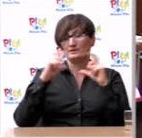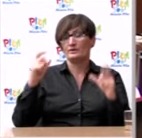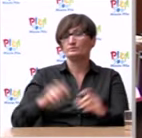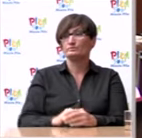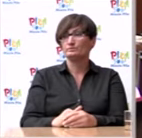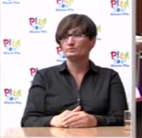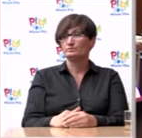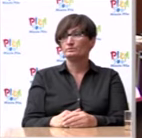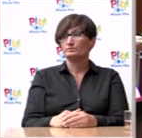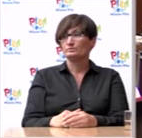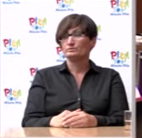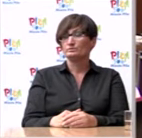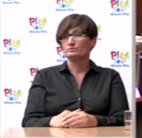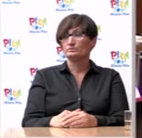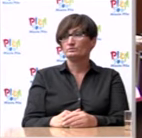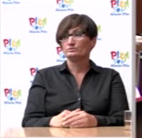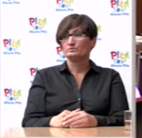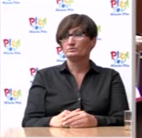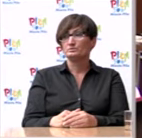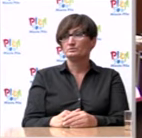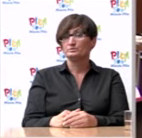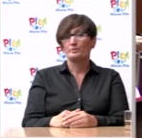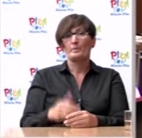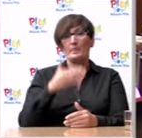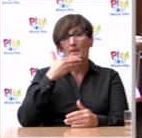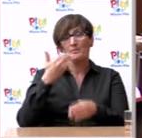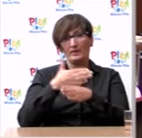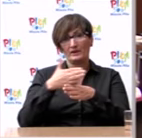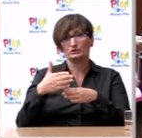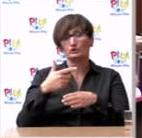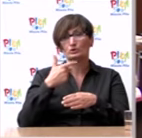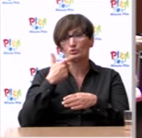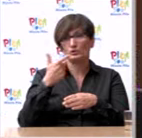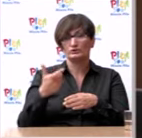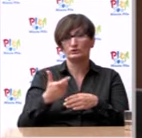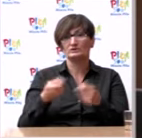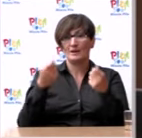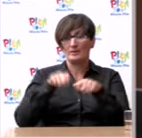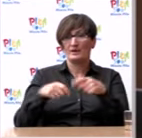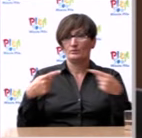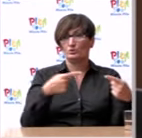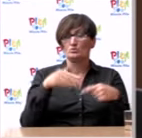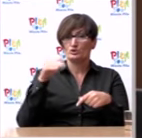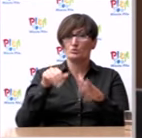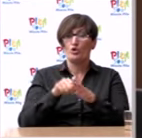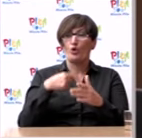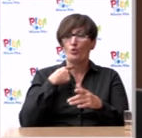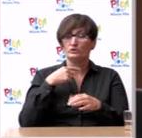Dziękuję bardzo. Proszę państwa, wobec braku dalszych zgłoszeń zamykam dyskusję. Możemy przystąpić do głosowania.